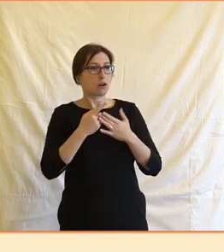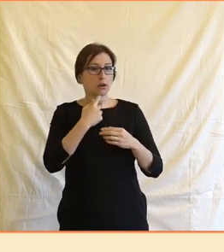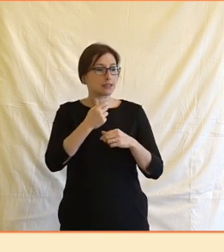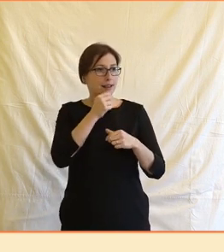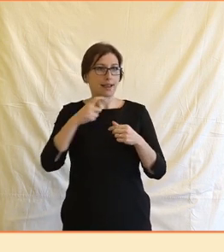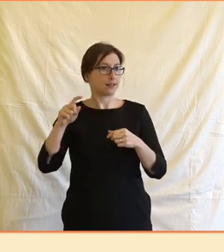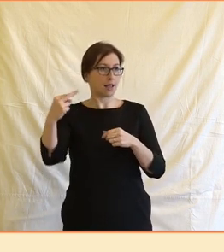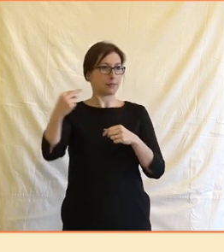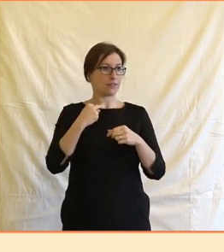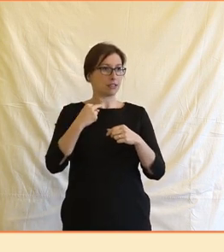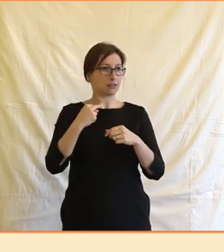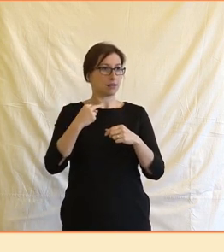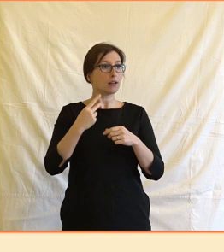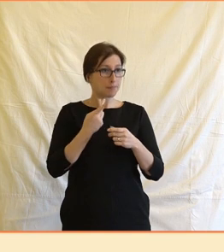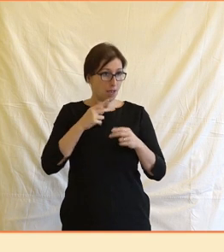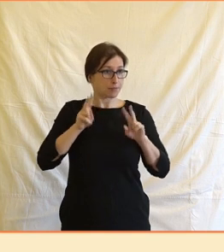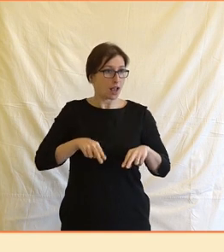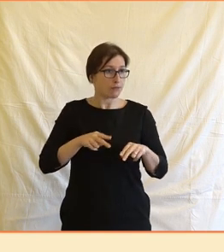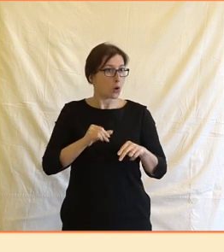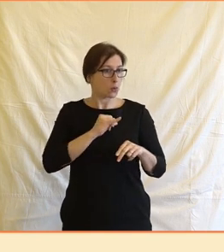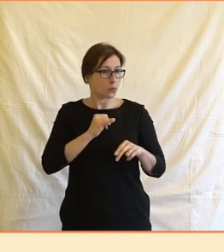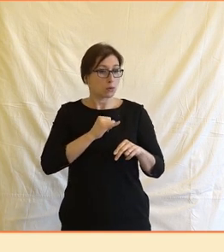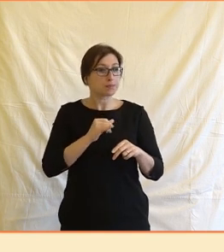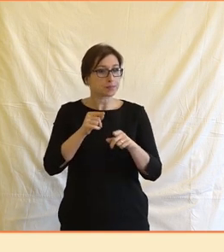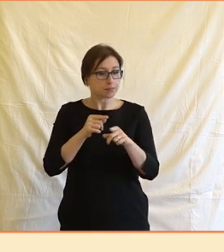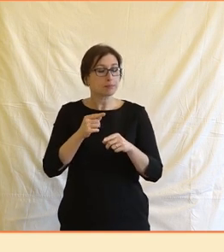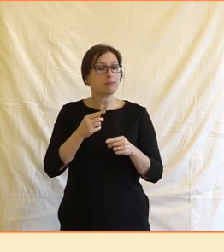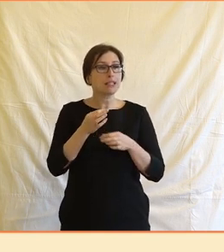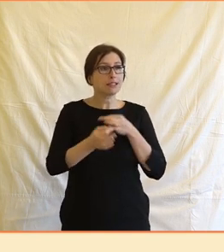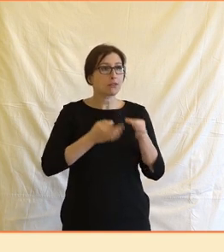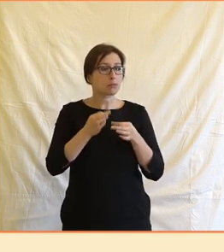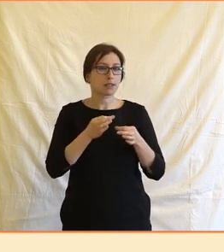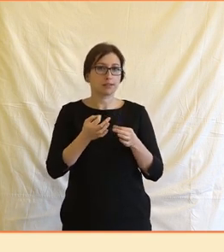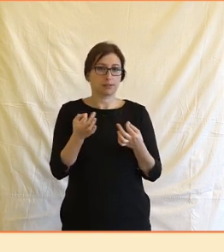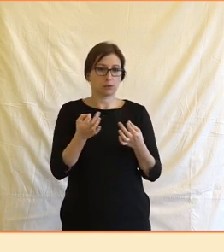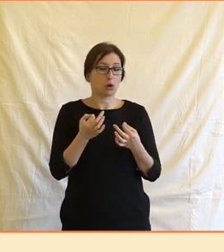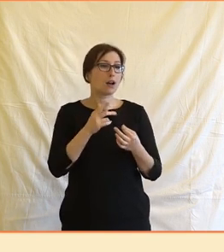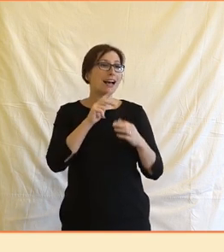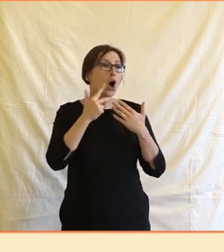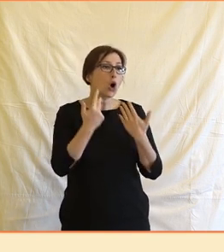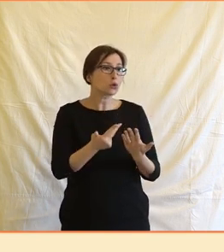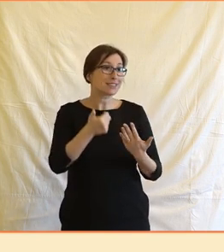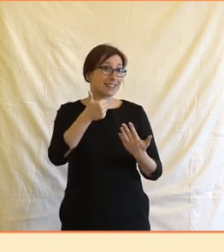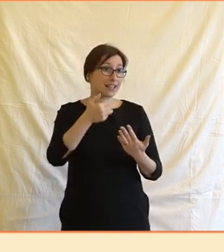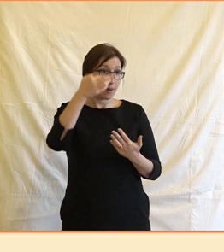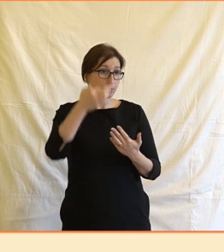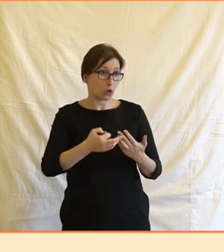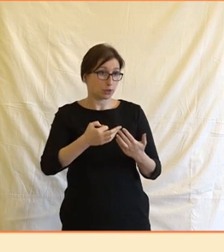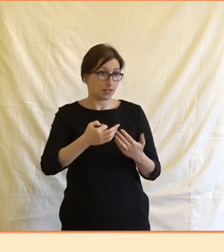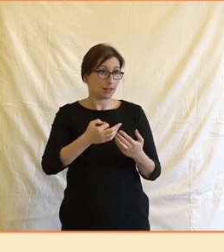autonomii a do jaké míry. Je zajímavé vidět, že celkem